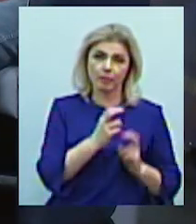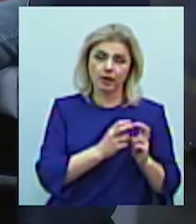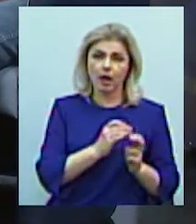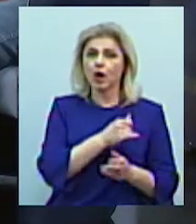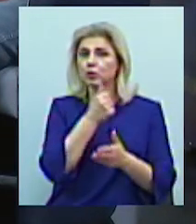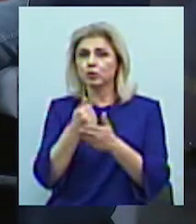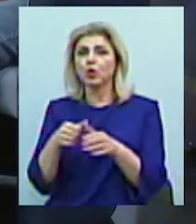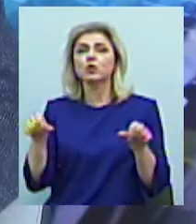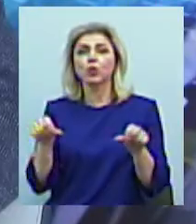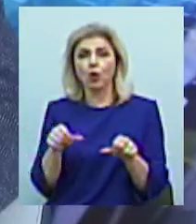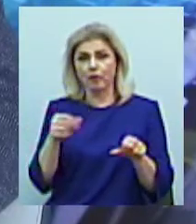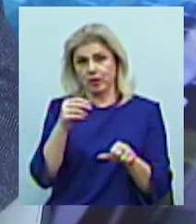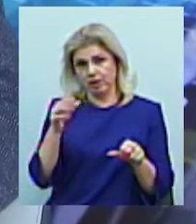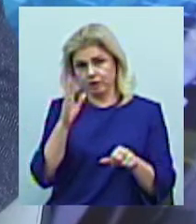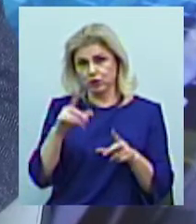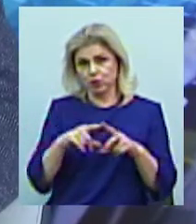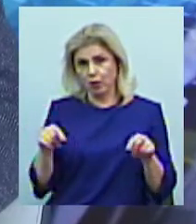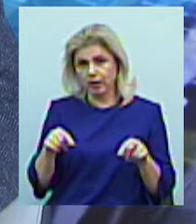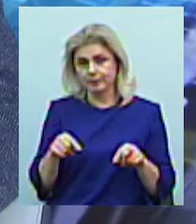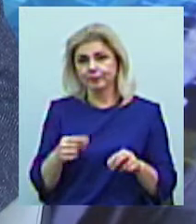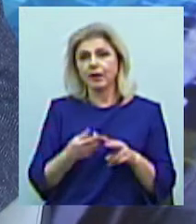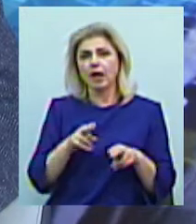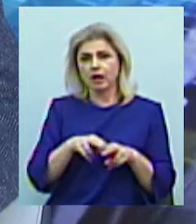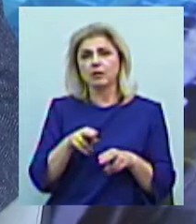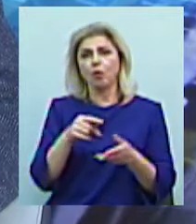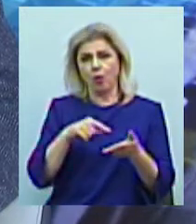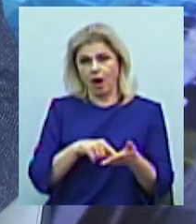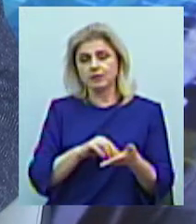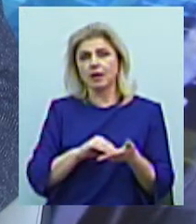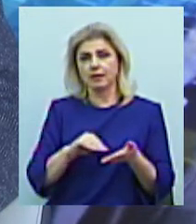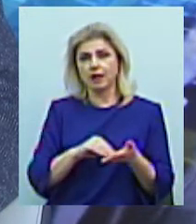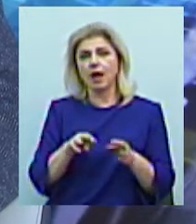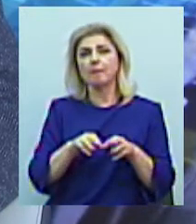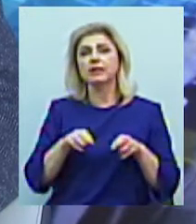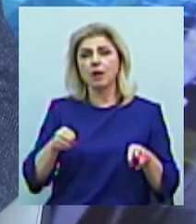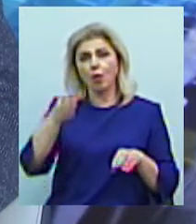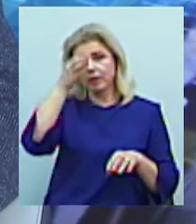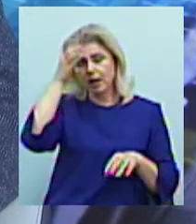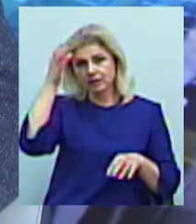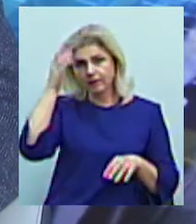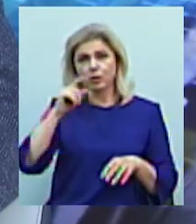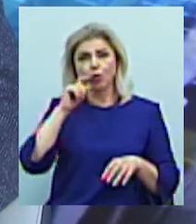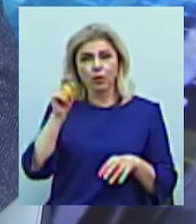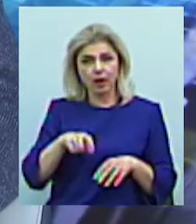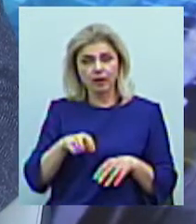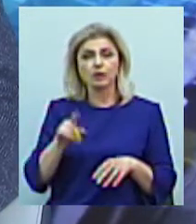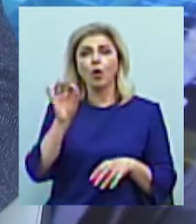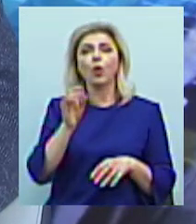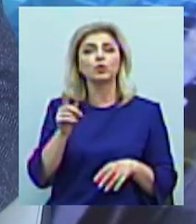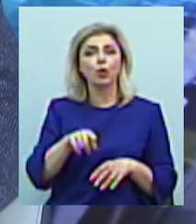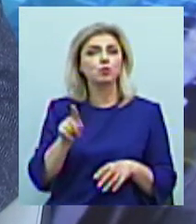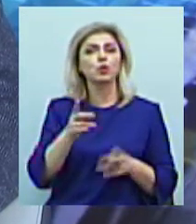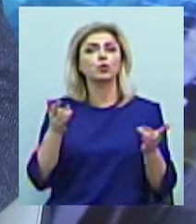заканчивая столом в школе. Это указано Министерством образования и науки Украины о том, что